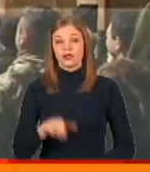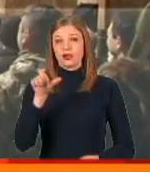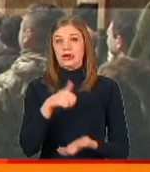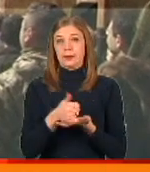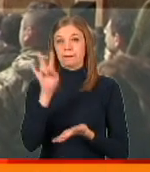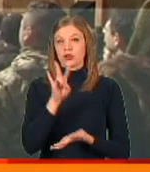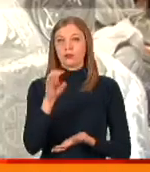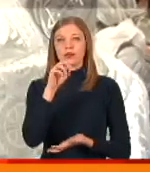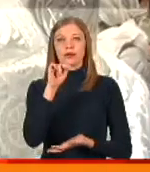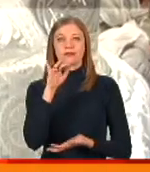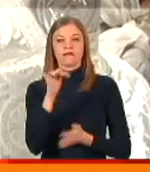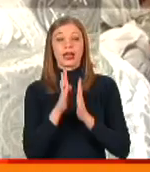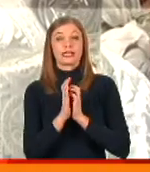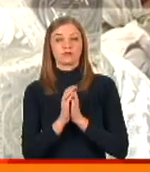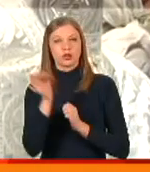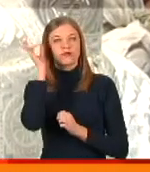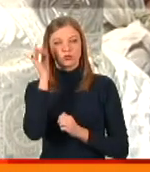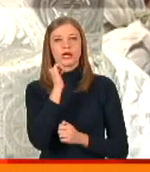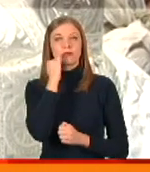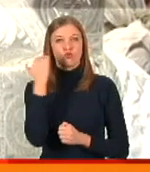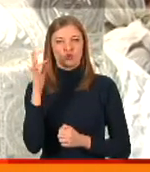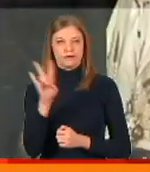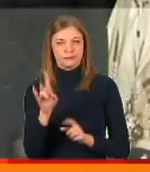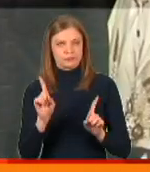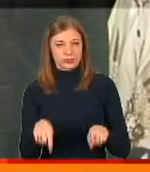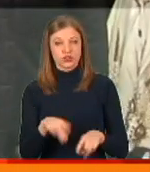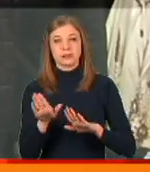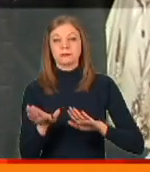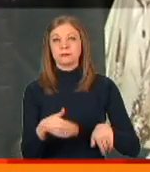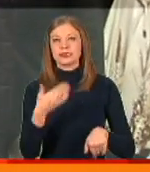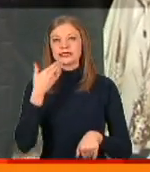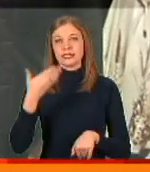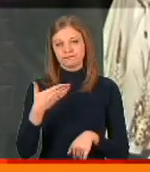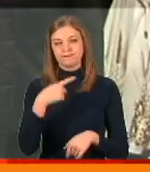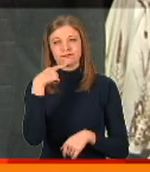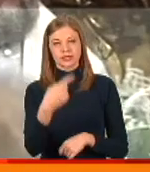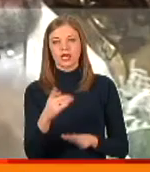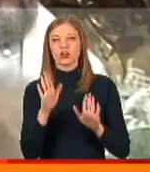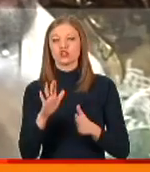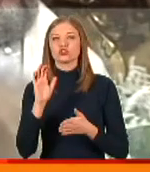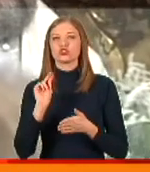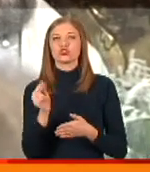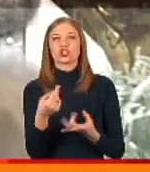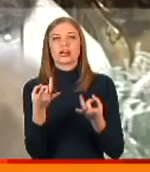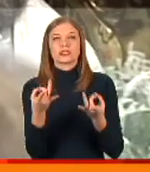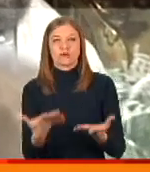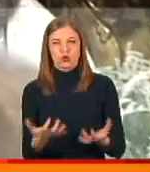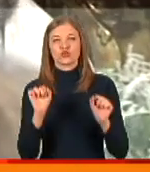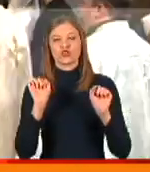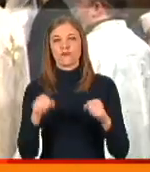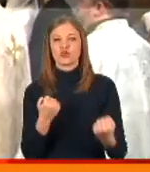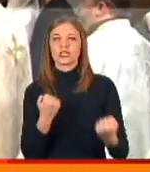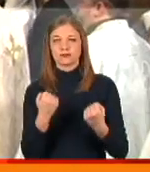Митрополит Епіфаній у молитві згадує і московських православних священиків. Після літургії наголошує, лише через прощення можна